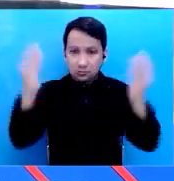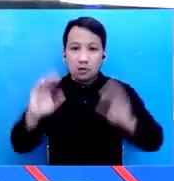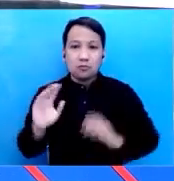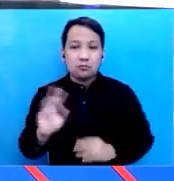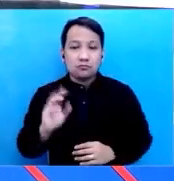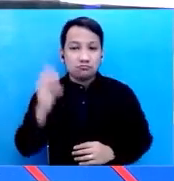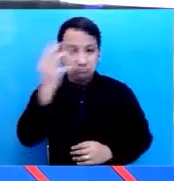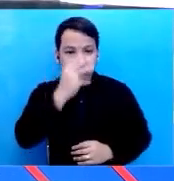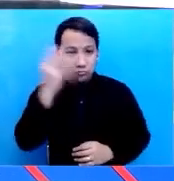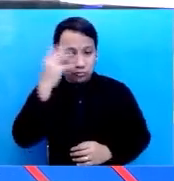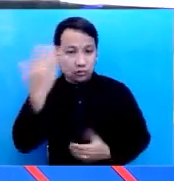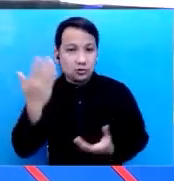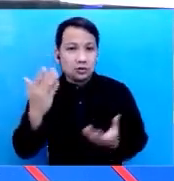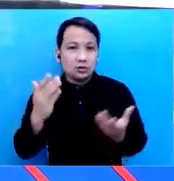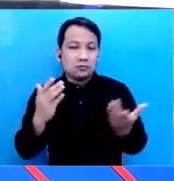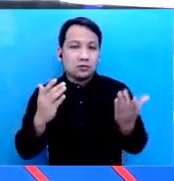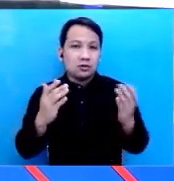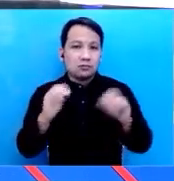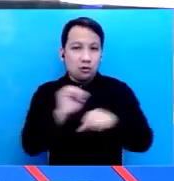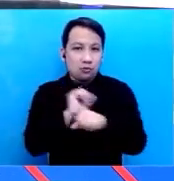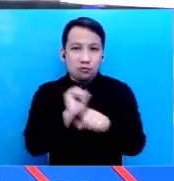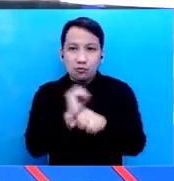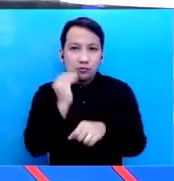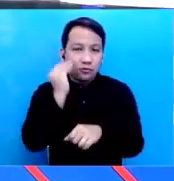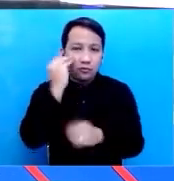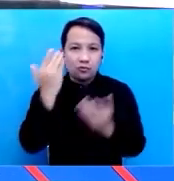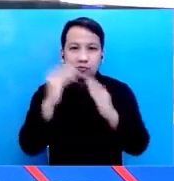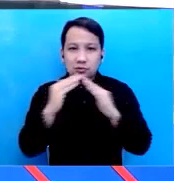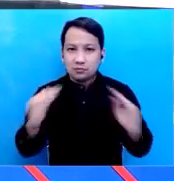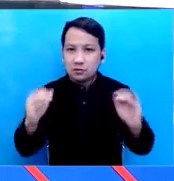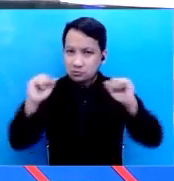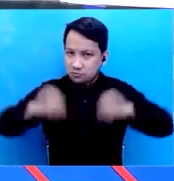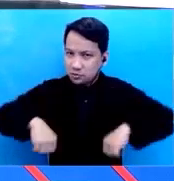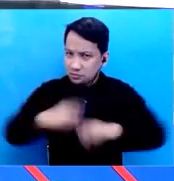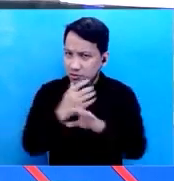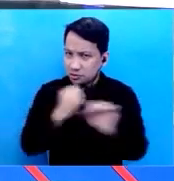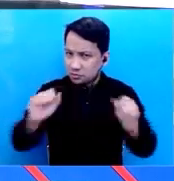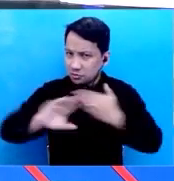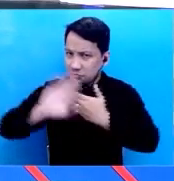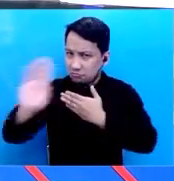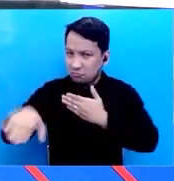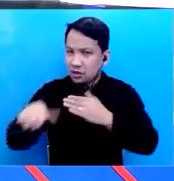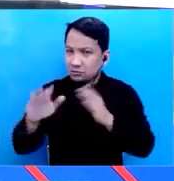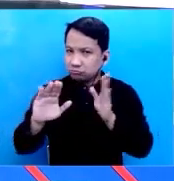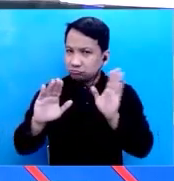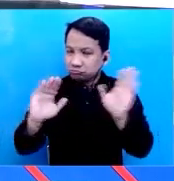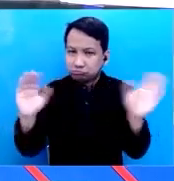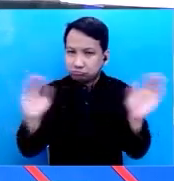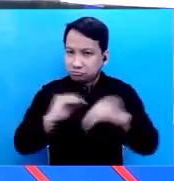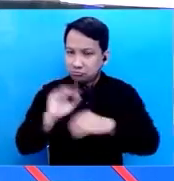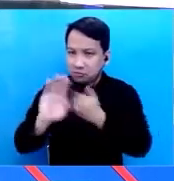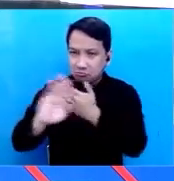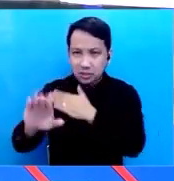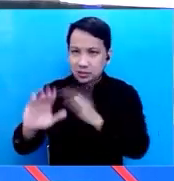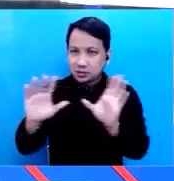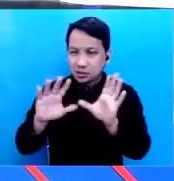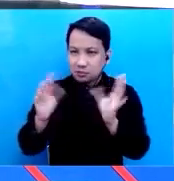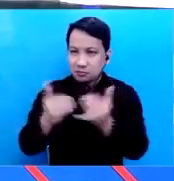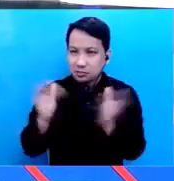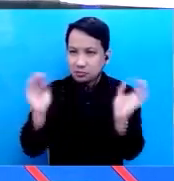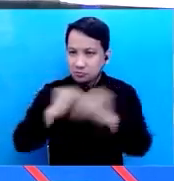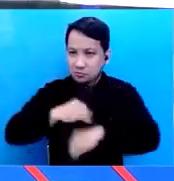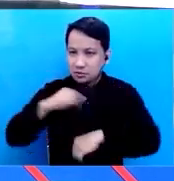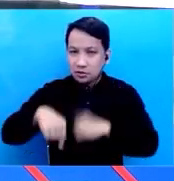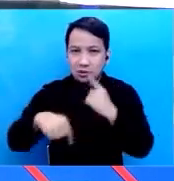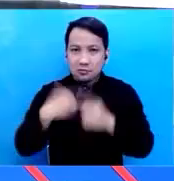ilang stay-in at work-from-home na empleyado kung ligtas na nga bang mag-back on-site. Nasa frontline ng balitang yan, si